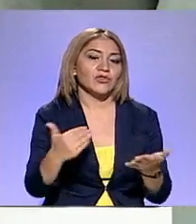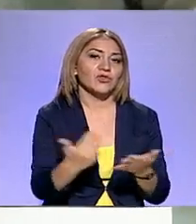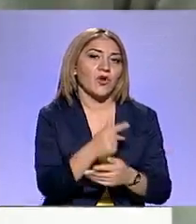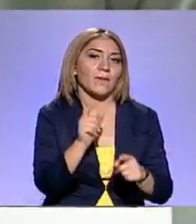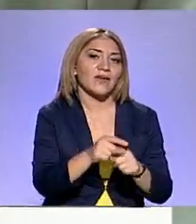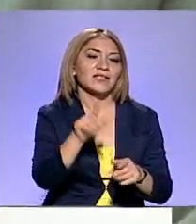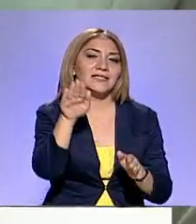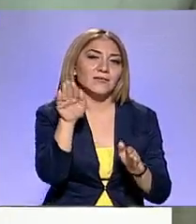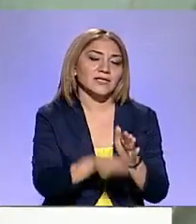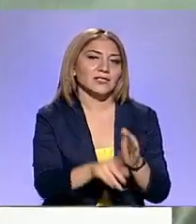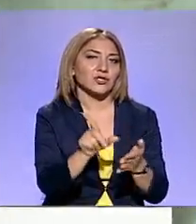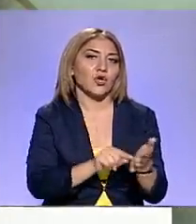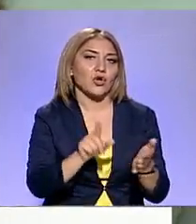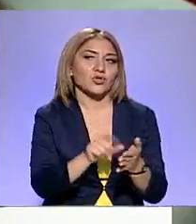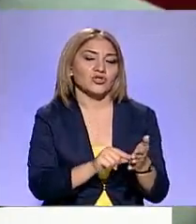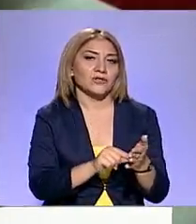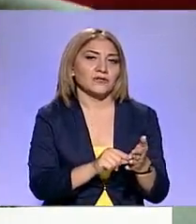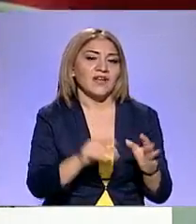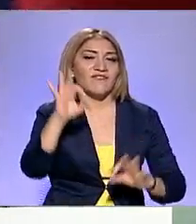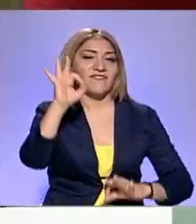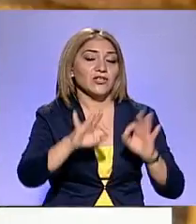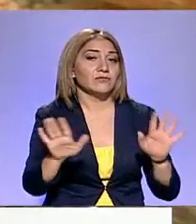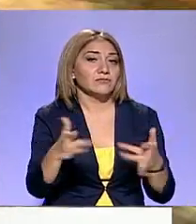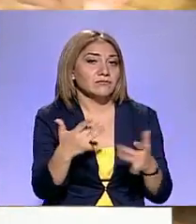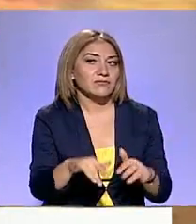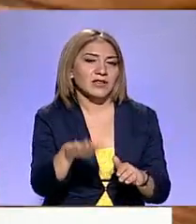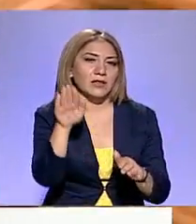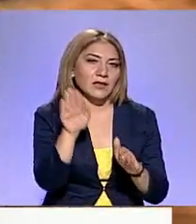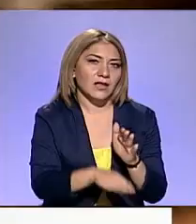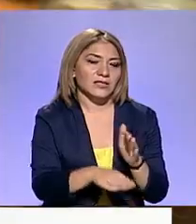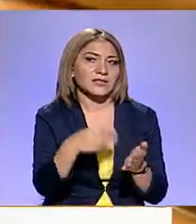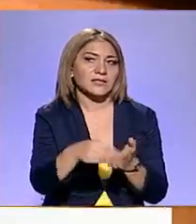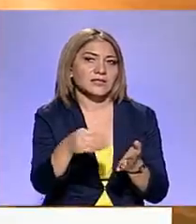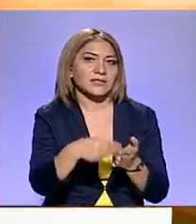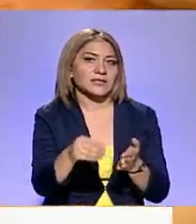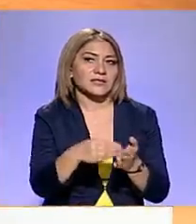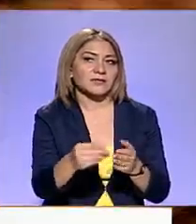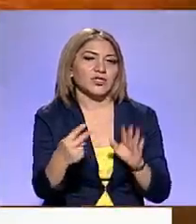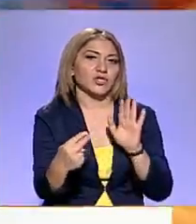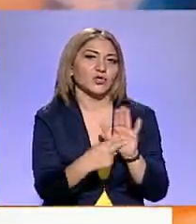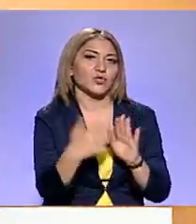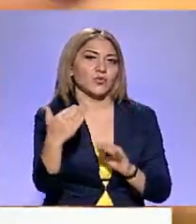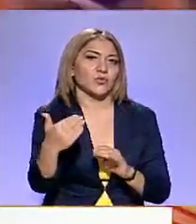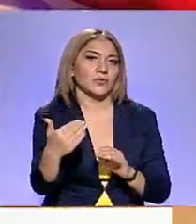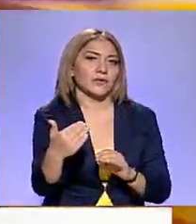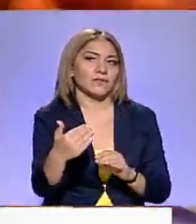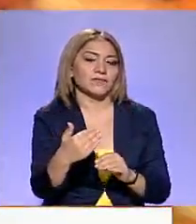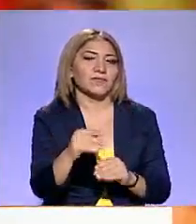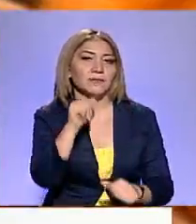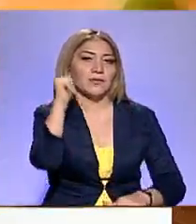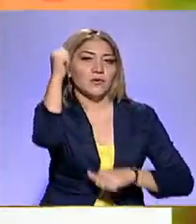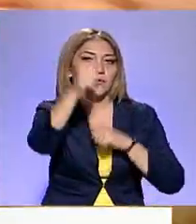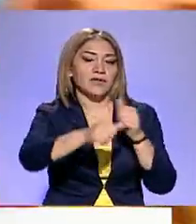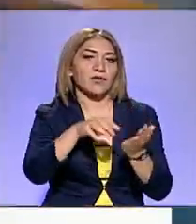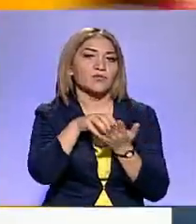տերմինով՝ նվազագույն կենսաթոշակ։ Այն վիճակագիրների հաշվարկած նվազագույն սպառողական զամբյուղի արժեքն է։ Որոշումը գալիք տարվա